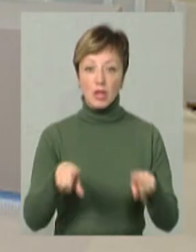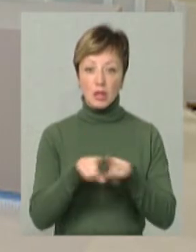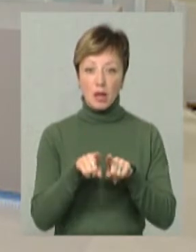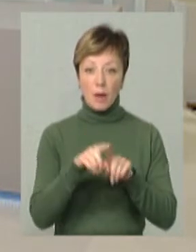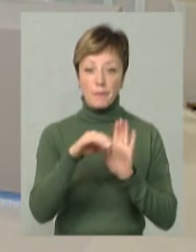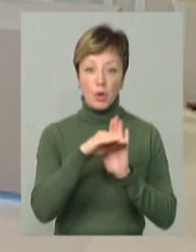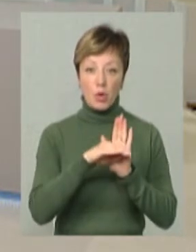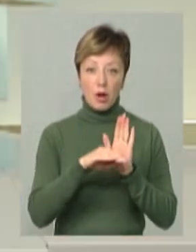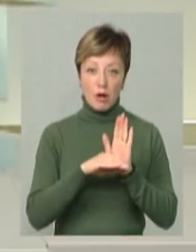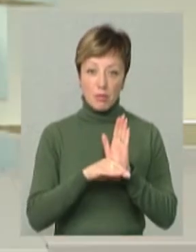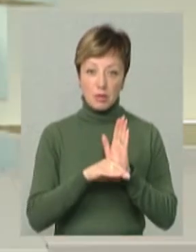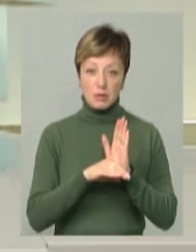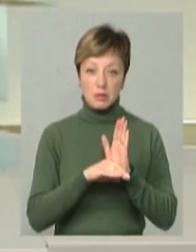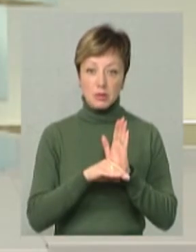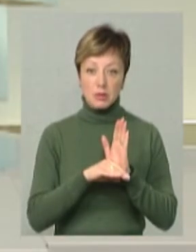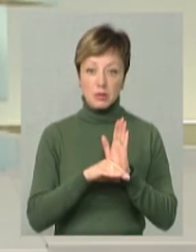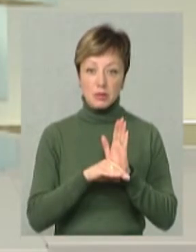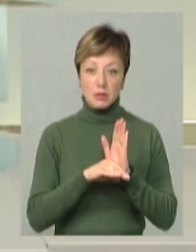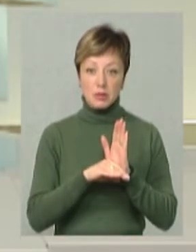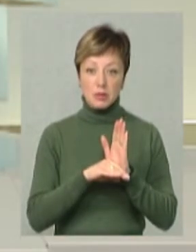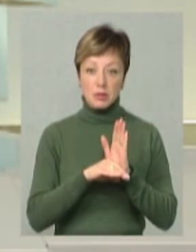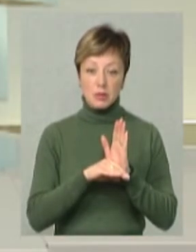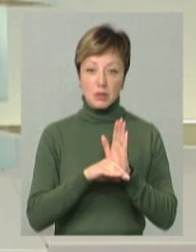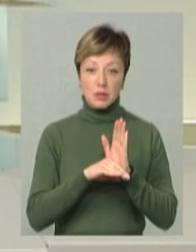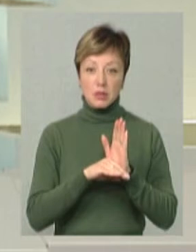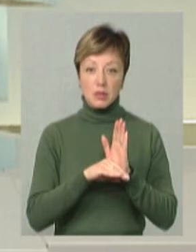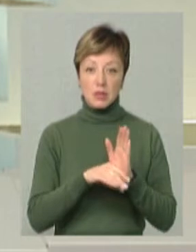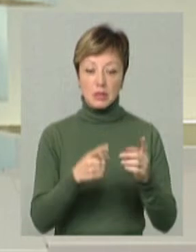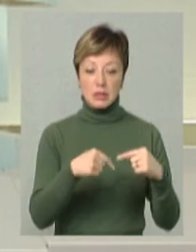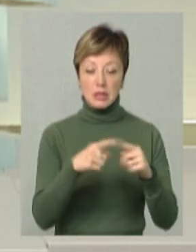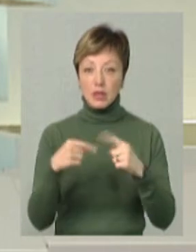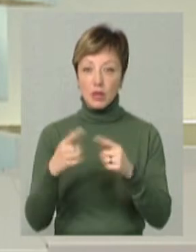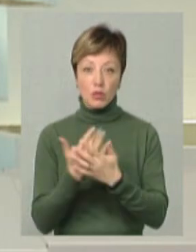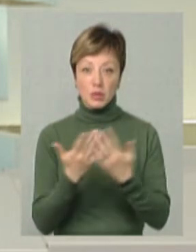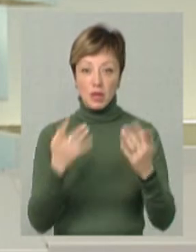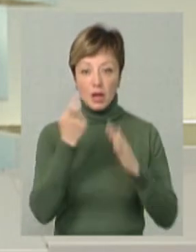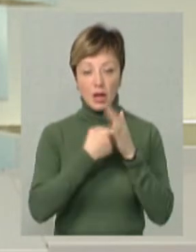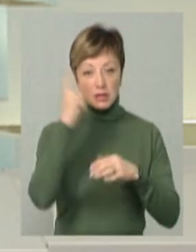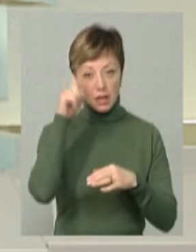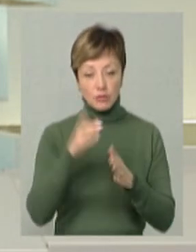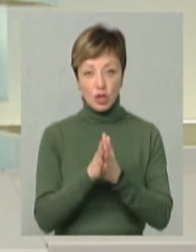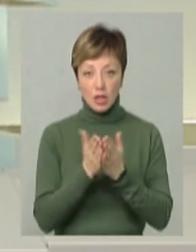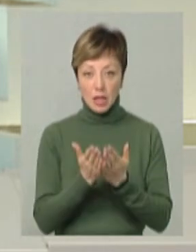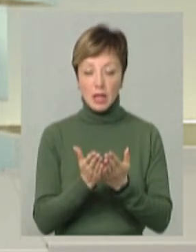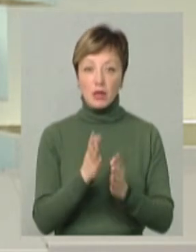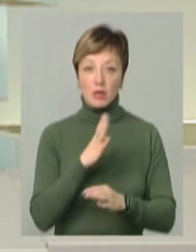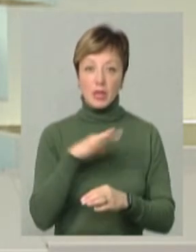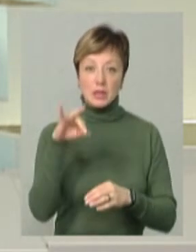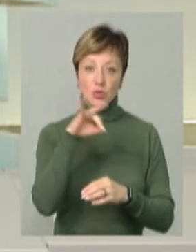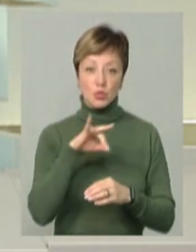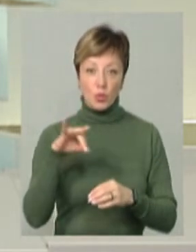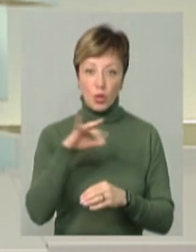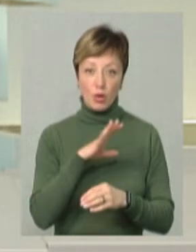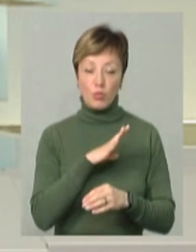от програма, така програма була, і тут були секції різноманітні. Тут була краєзнавча книга, тут і